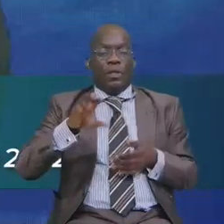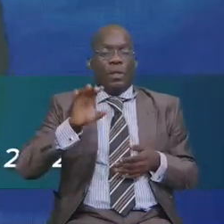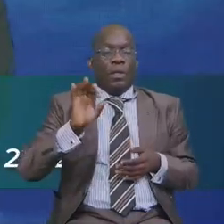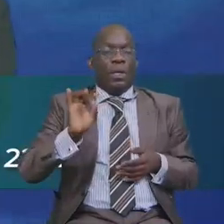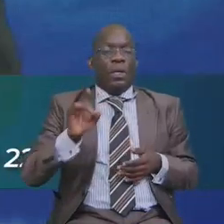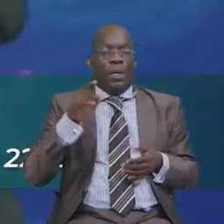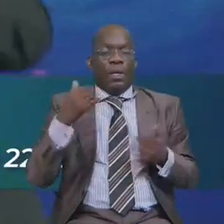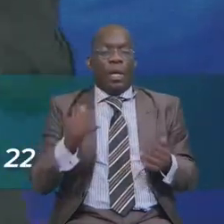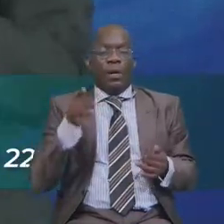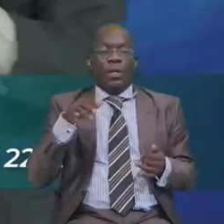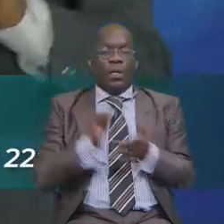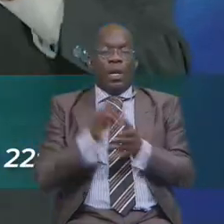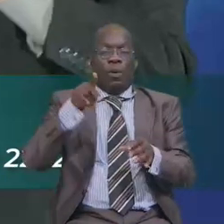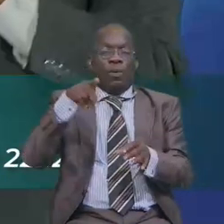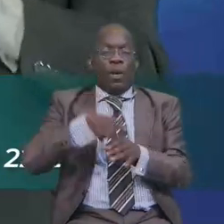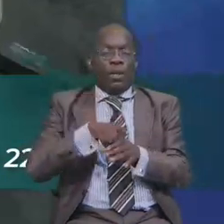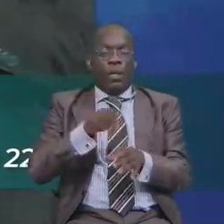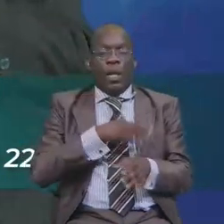sont égaux. Et